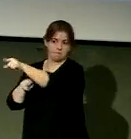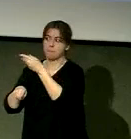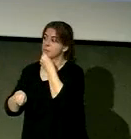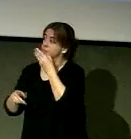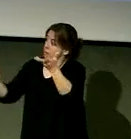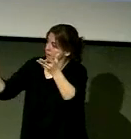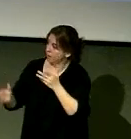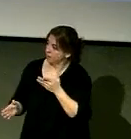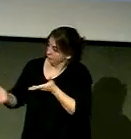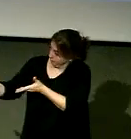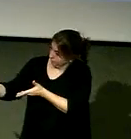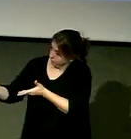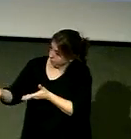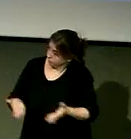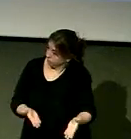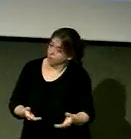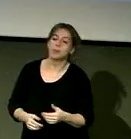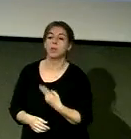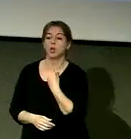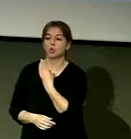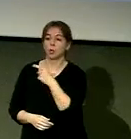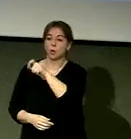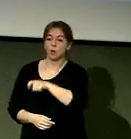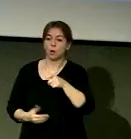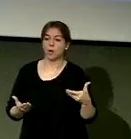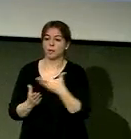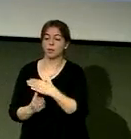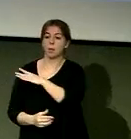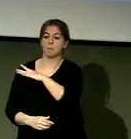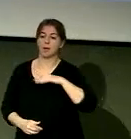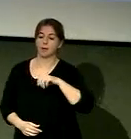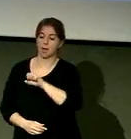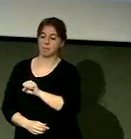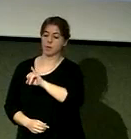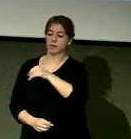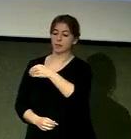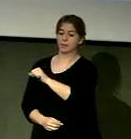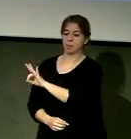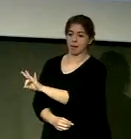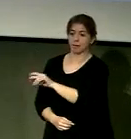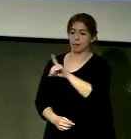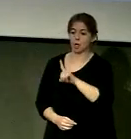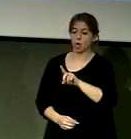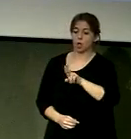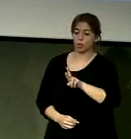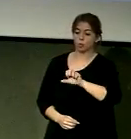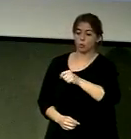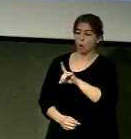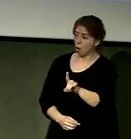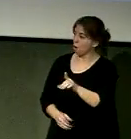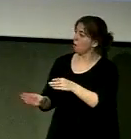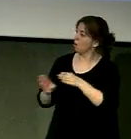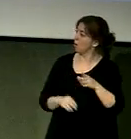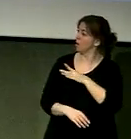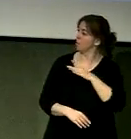tarder, j'accueille les 2 intervenantes, donc Laurence Simat-Durand et Renata Franco, pour la présentation plénière,